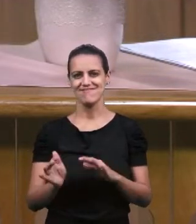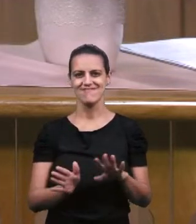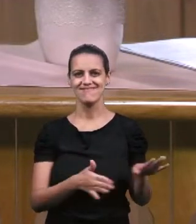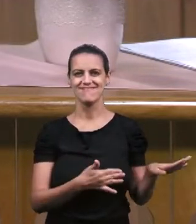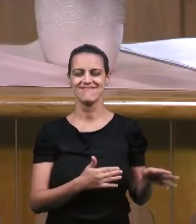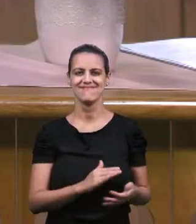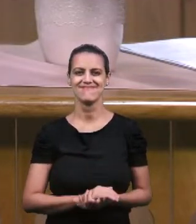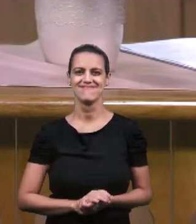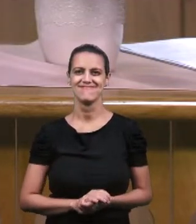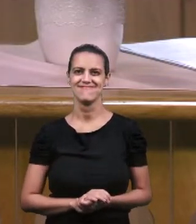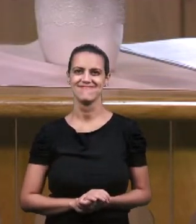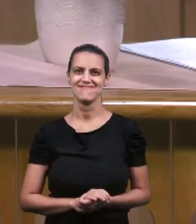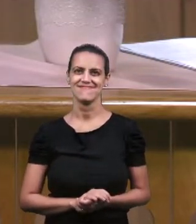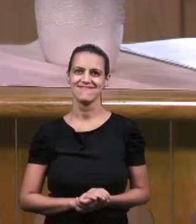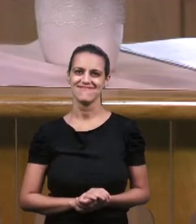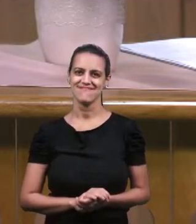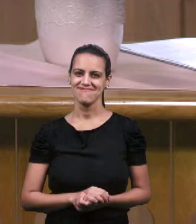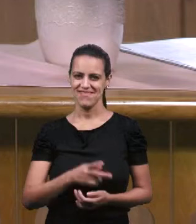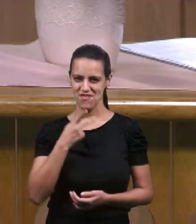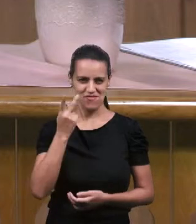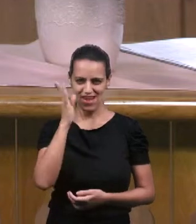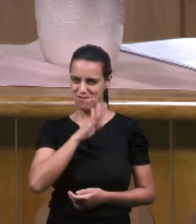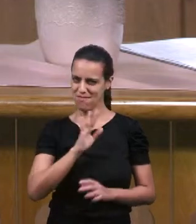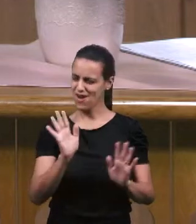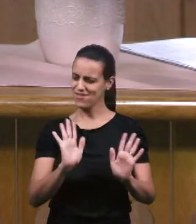n'est-ce pas? Bon, mes bien-aimés,